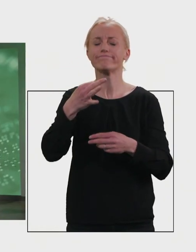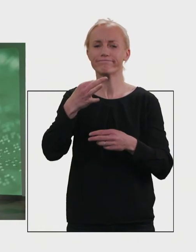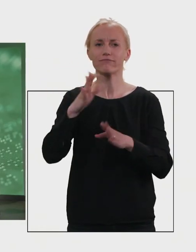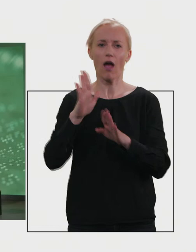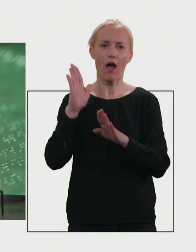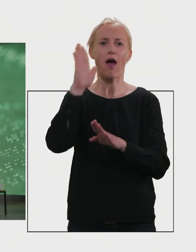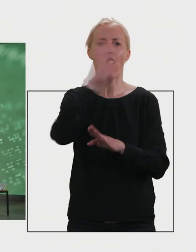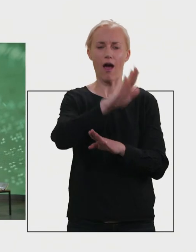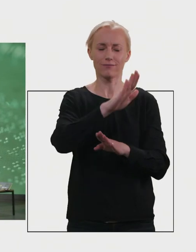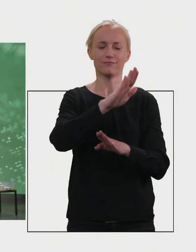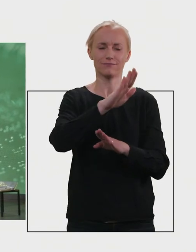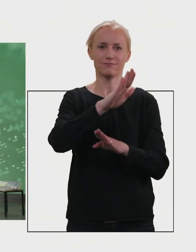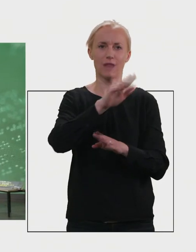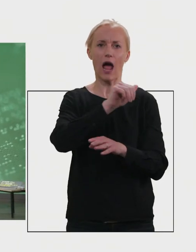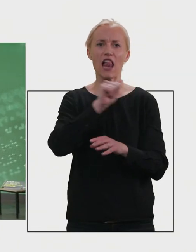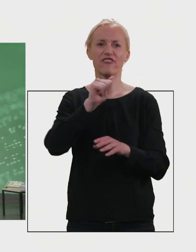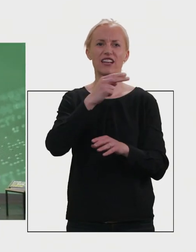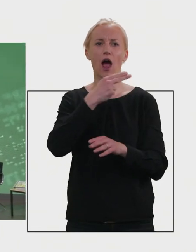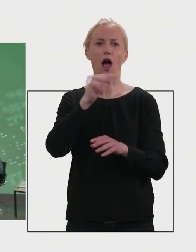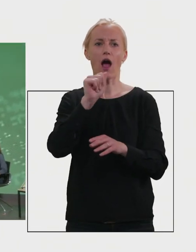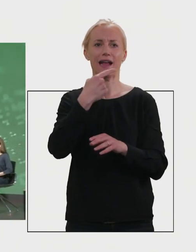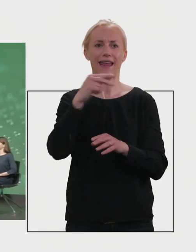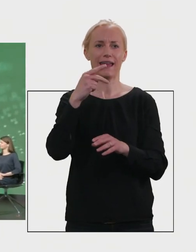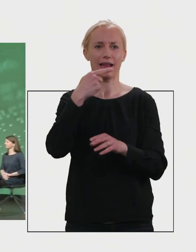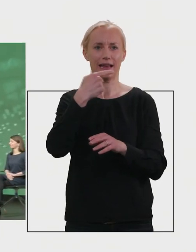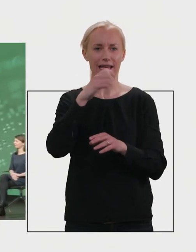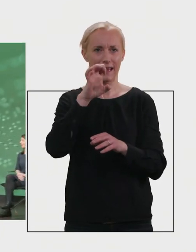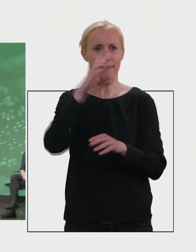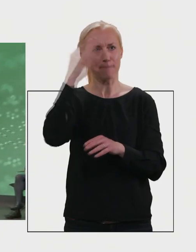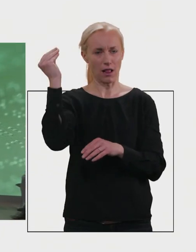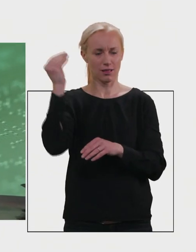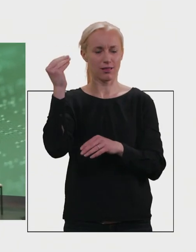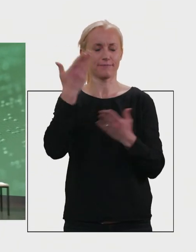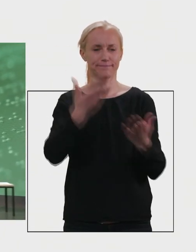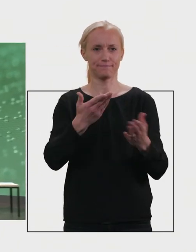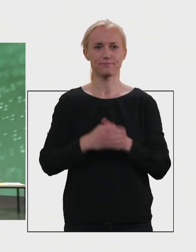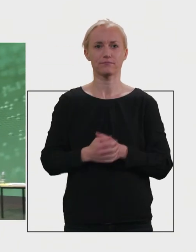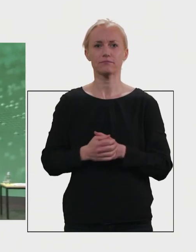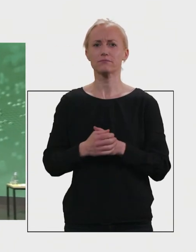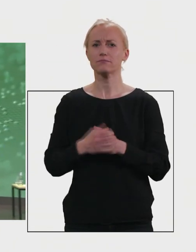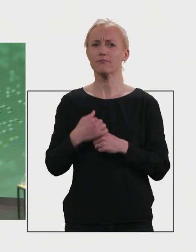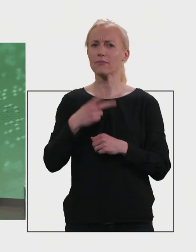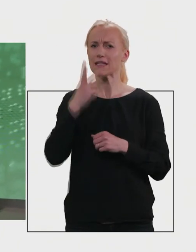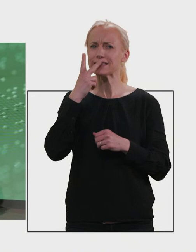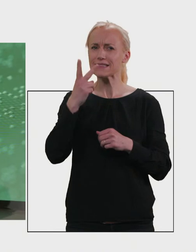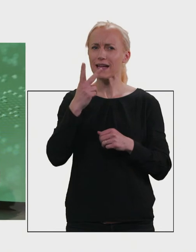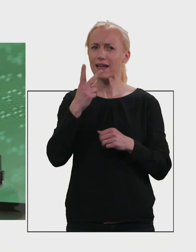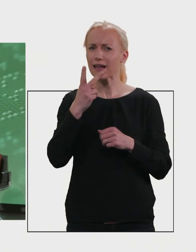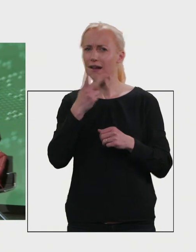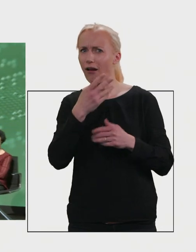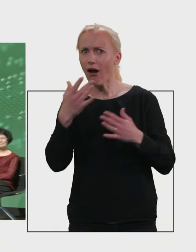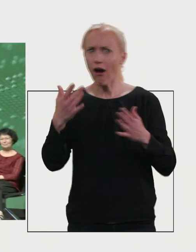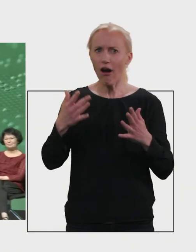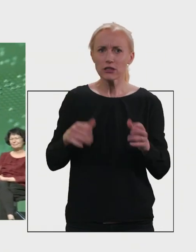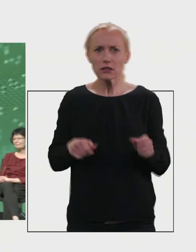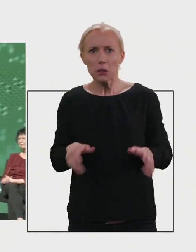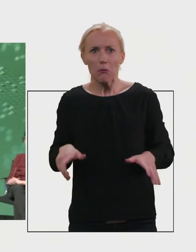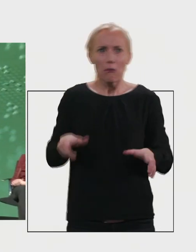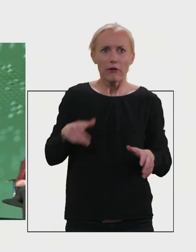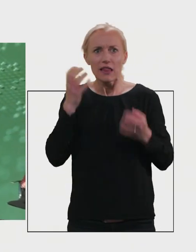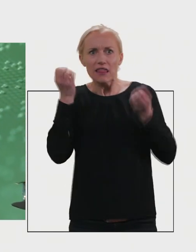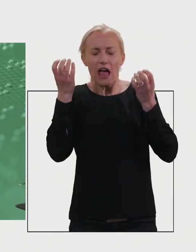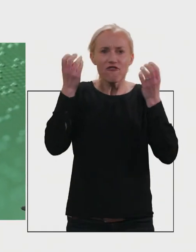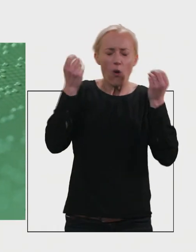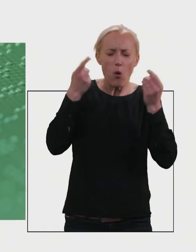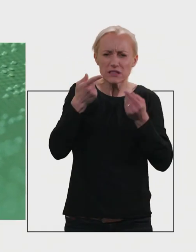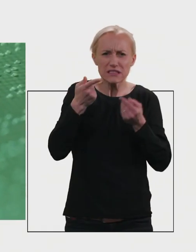auf jeden Fall an Alfred Hagemann. So. Ich sehe auch schon, die einen oder anderen rutschen jetzt so ein bisschen nervös auf den Stühlen hin und her und denken, diese